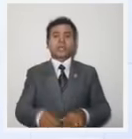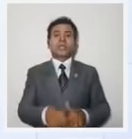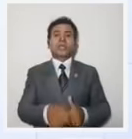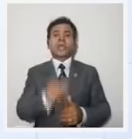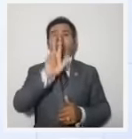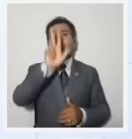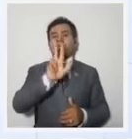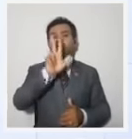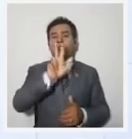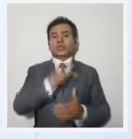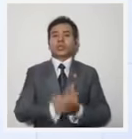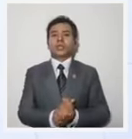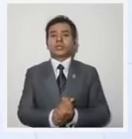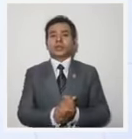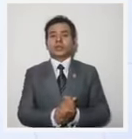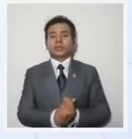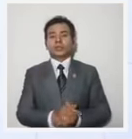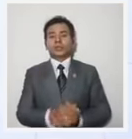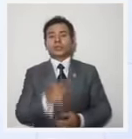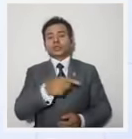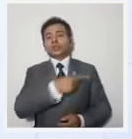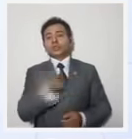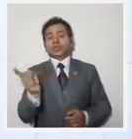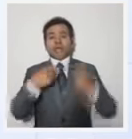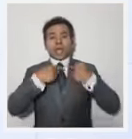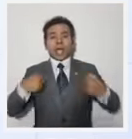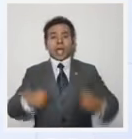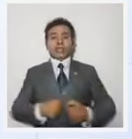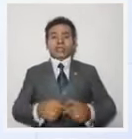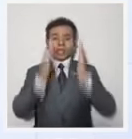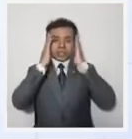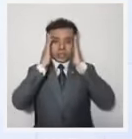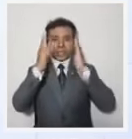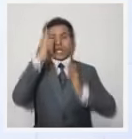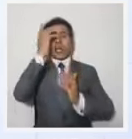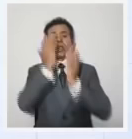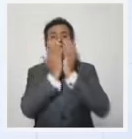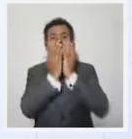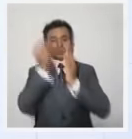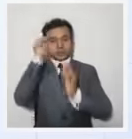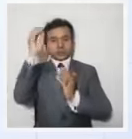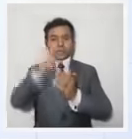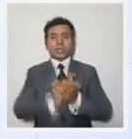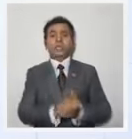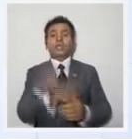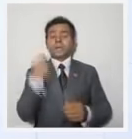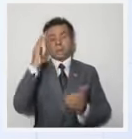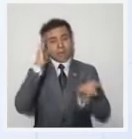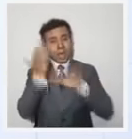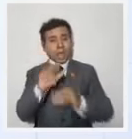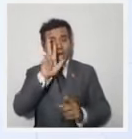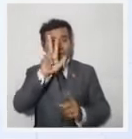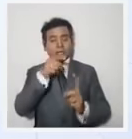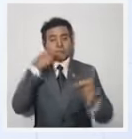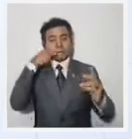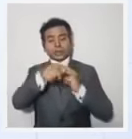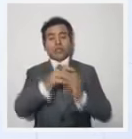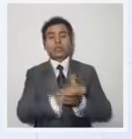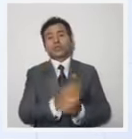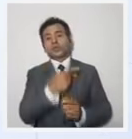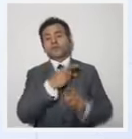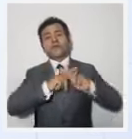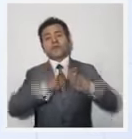আমি আপনাদের দিব। তার আগে বলি আমাদের আজকেও মৃত্যুর তালিকায় ৮ জন মানুষ যুক্ত হয়েছেন, তাদের সকলের আত্মার